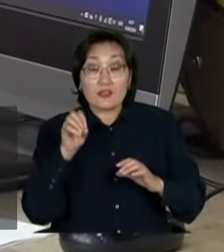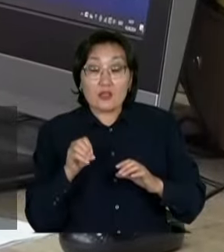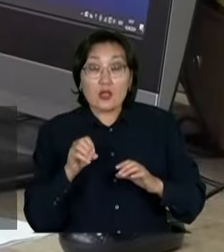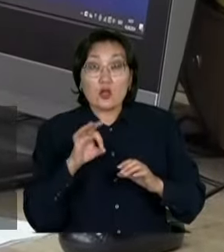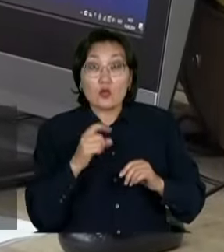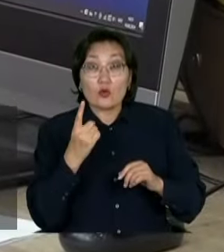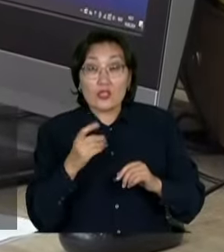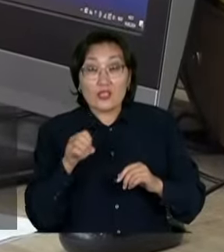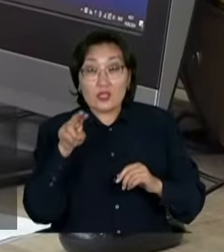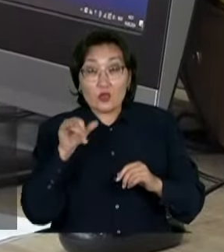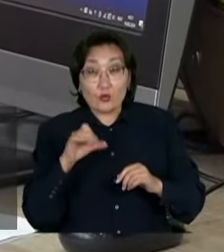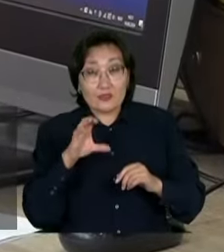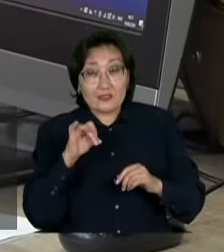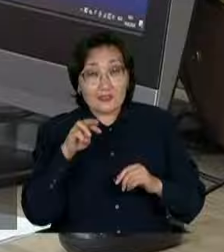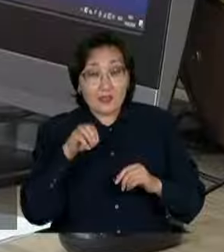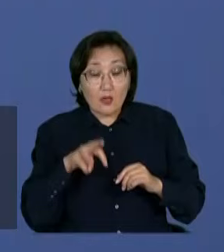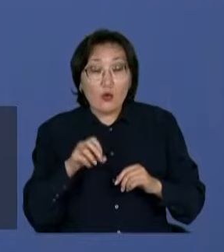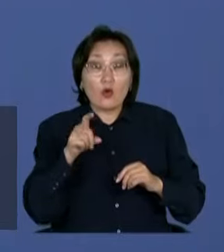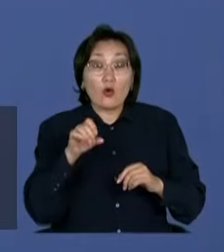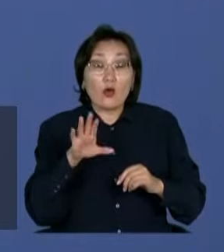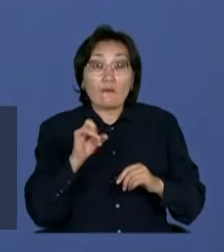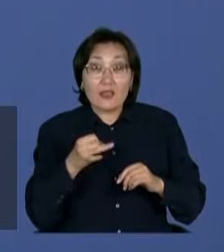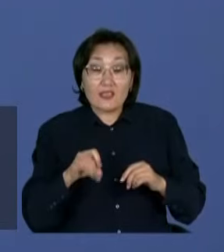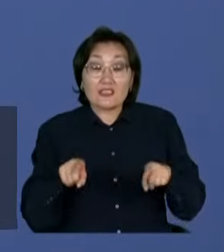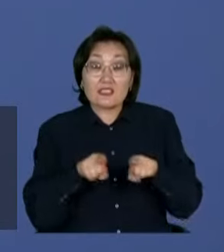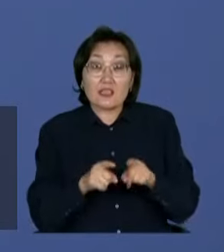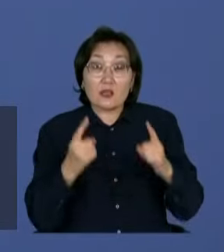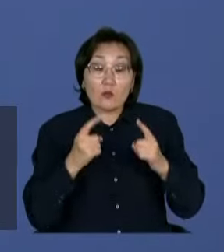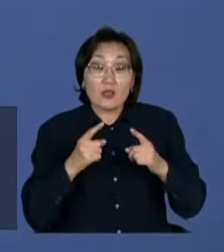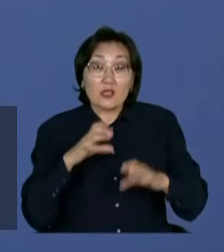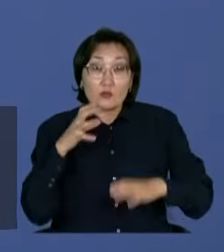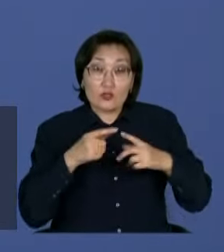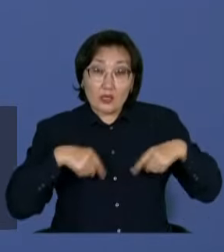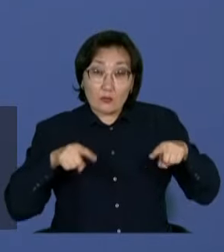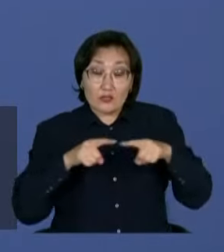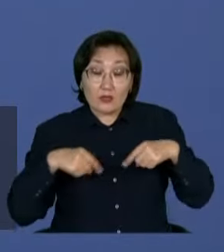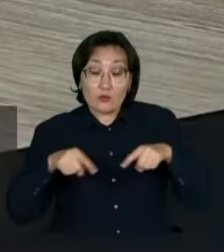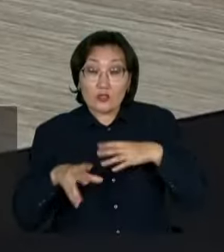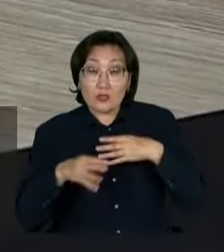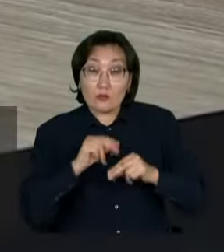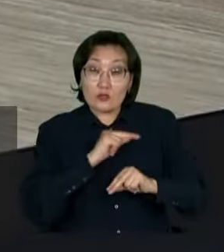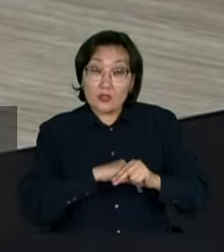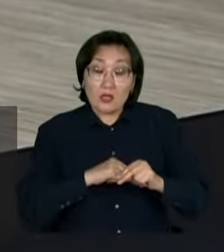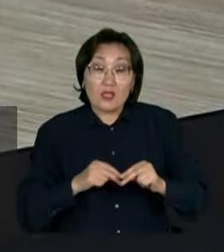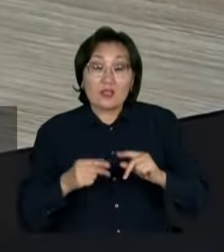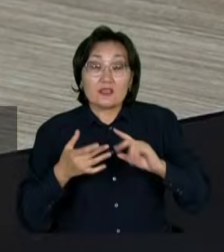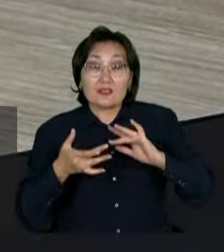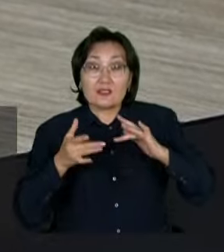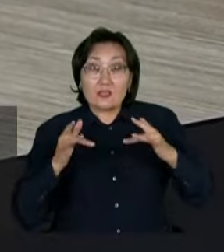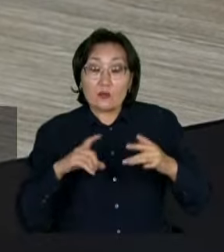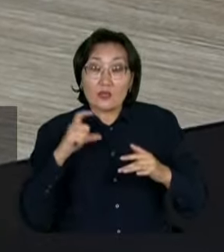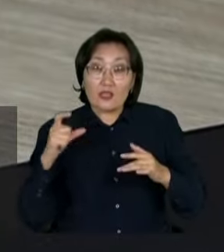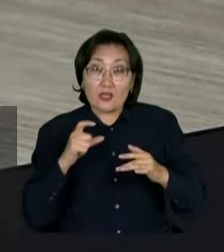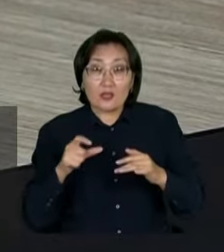01 EduSystem және Huawei сынды ірі халықаралық алып компаниялармен ынтымақтастық орнатып, цифрлық экономикаға бейімделген мамандарды